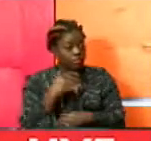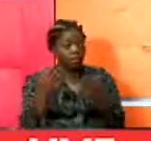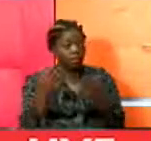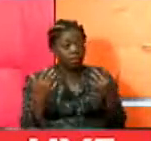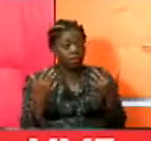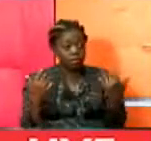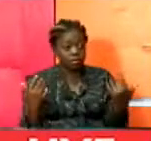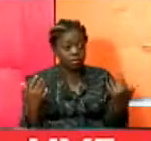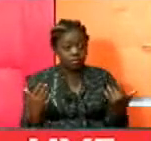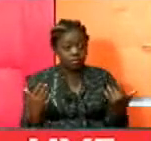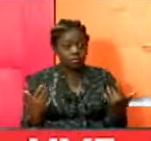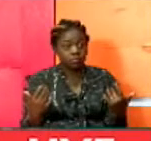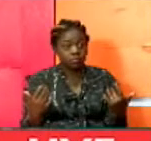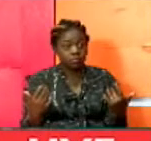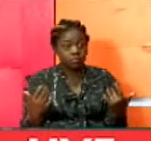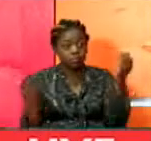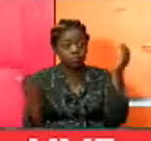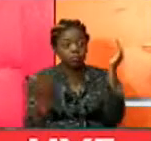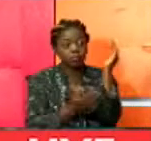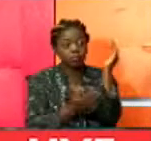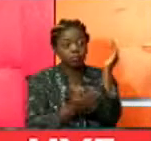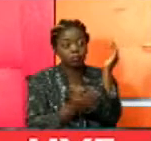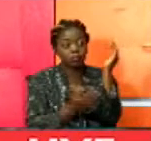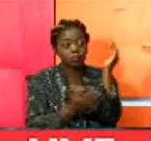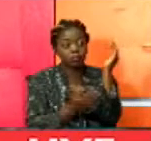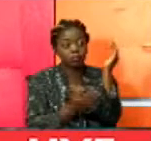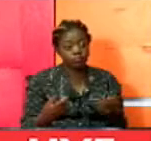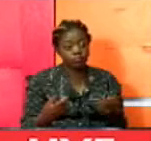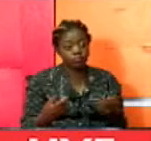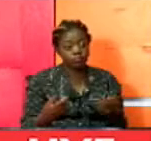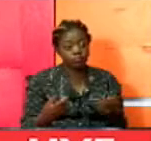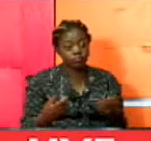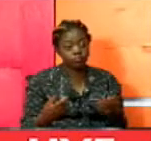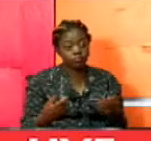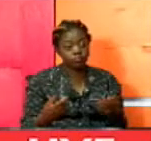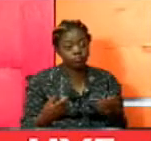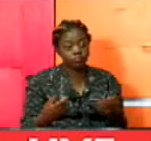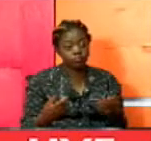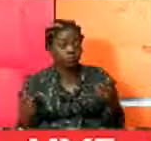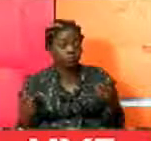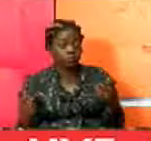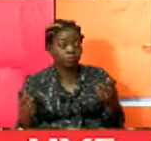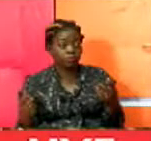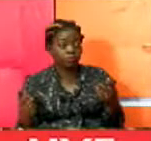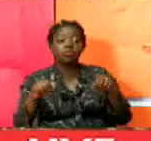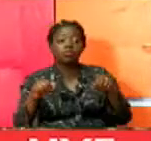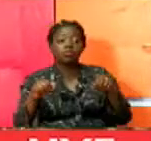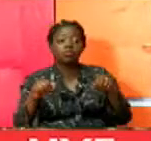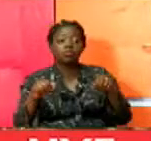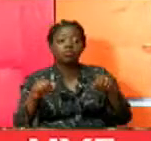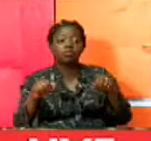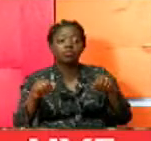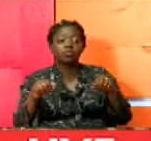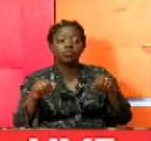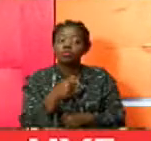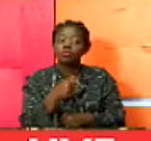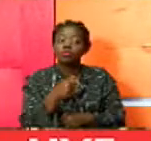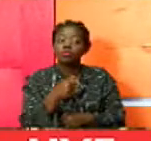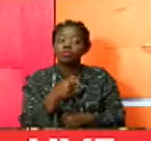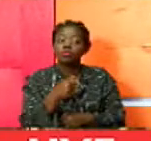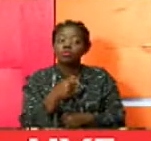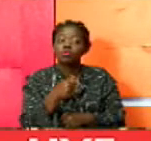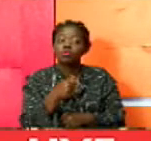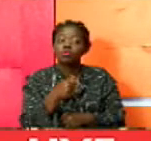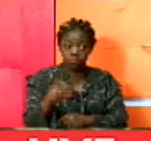era kati yakagwisa twakamuno gamu kati ate kimulula batandise okumulisa. Tewali yo ekitasoboka okujjako gwe wenyini